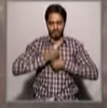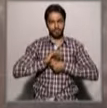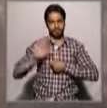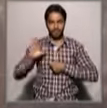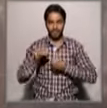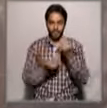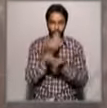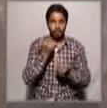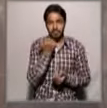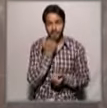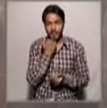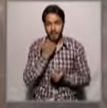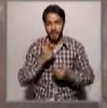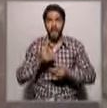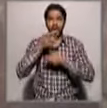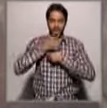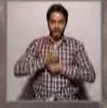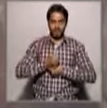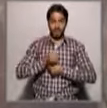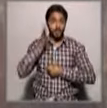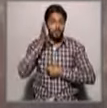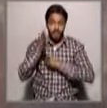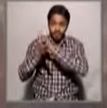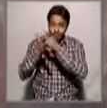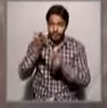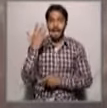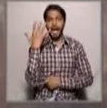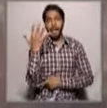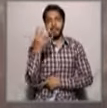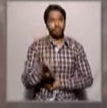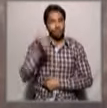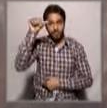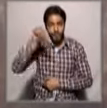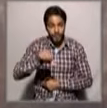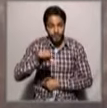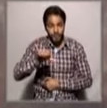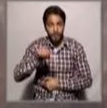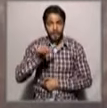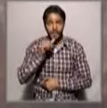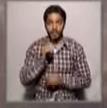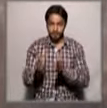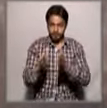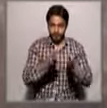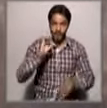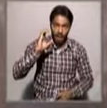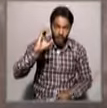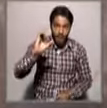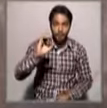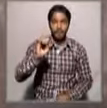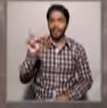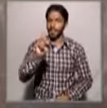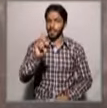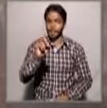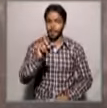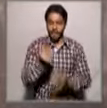التيمم أن التيمم ضعيف ليس كالوضوء، وبالتالي يصلي به فرضا واحدا بنوافله، فهو يتيمم لكل